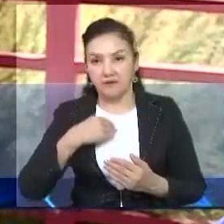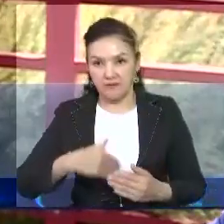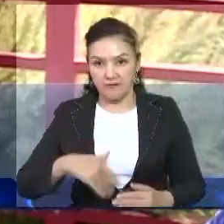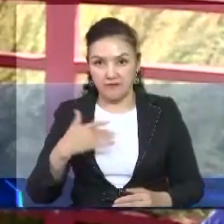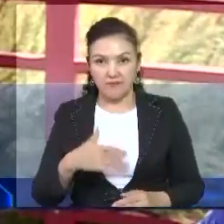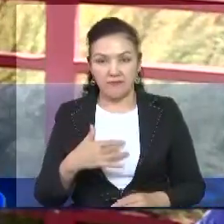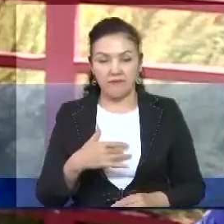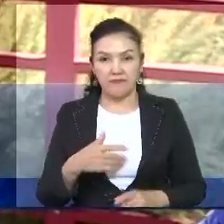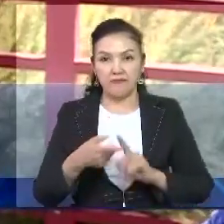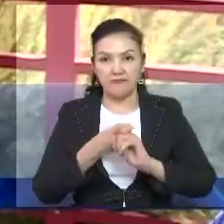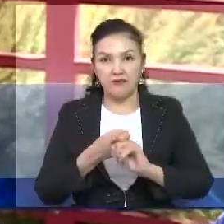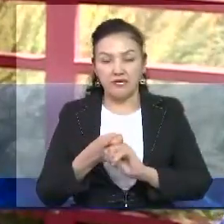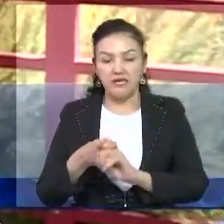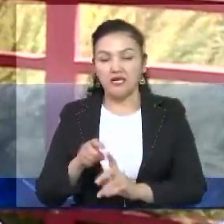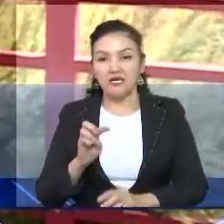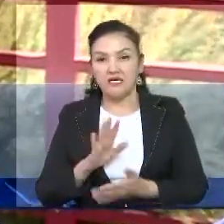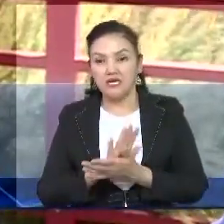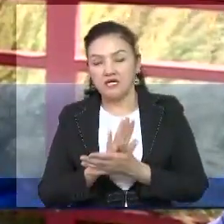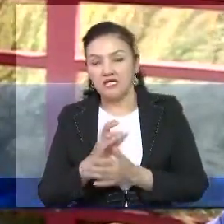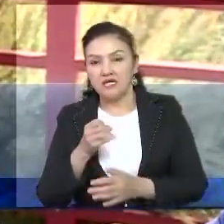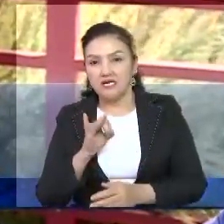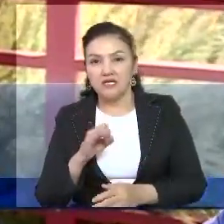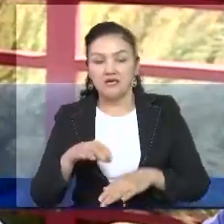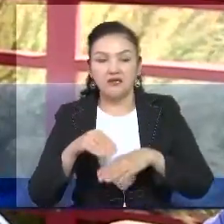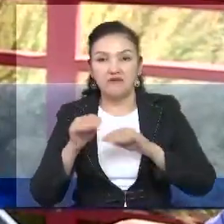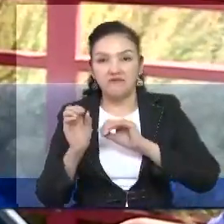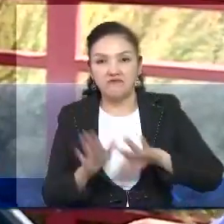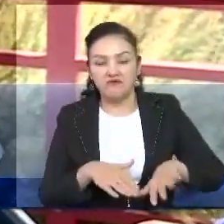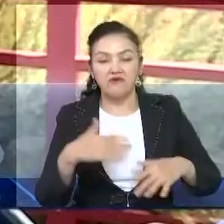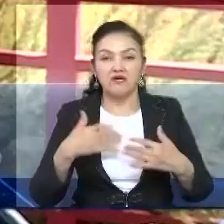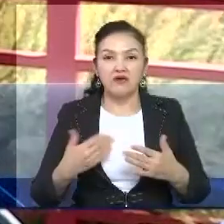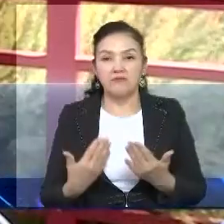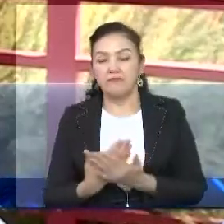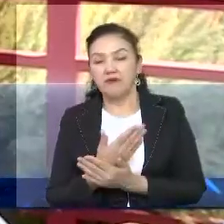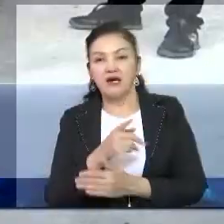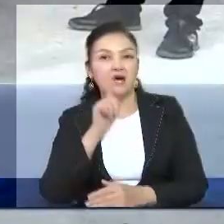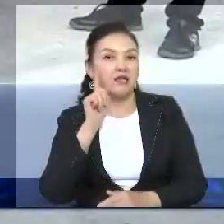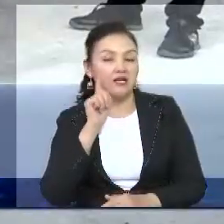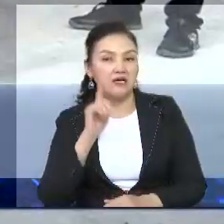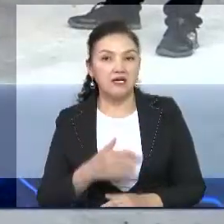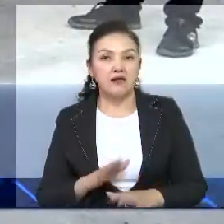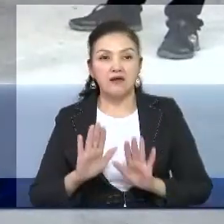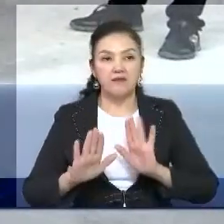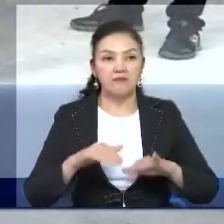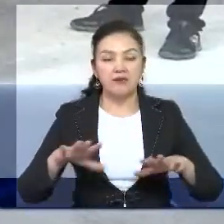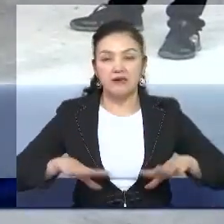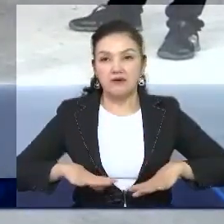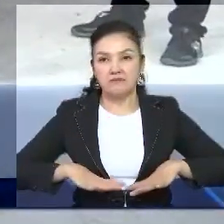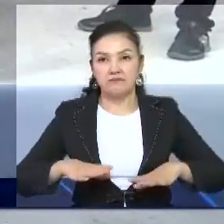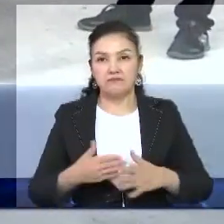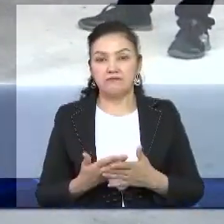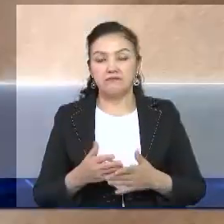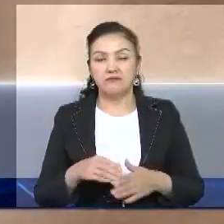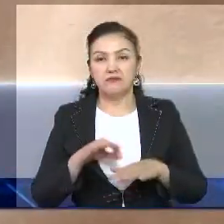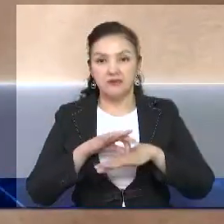организм, связывают шлаки и выводят из организма. То есть омолаживают организм. В ходе выставки лошадей мугалжарской породы